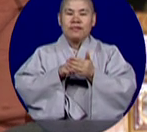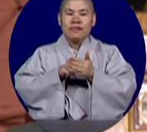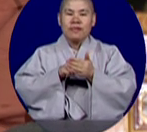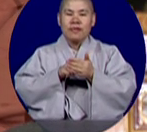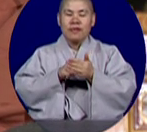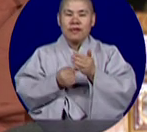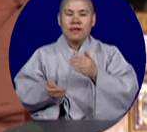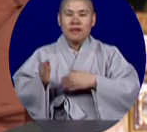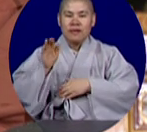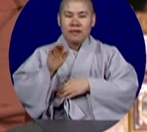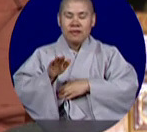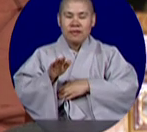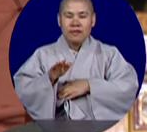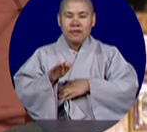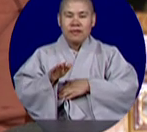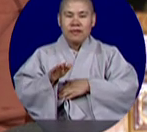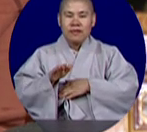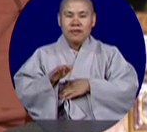그런데